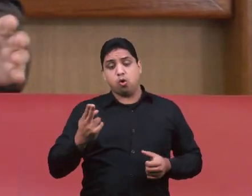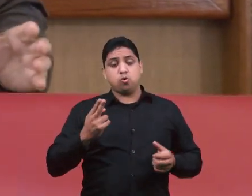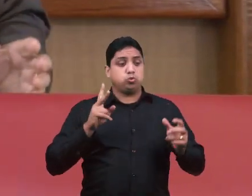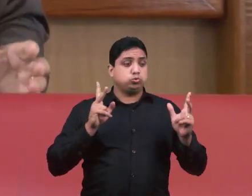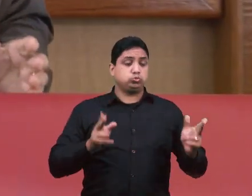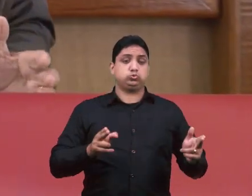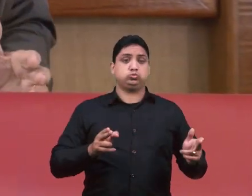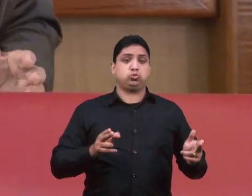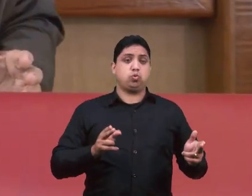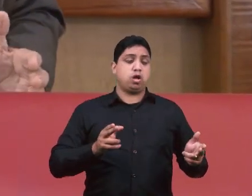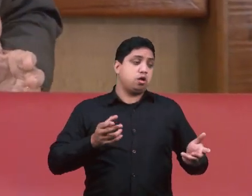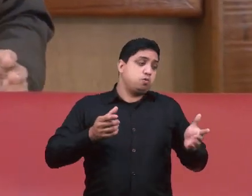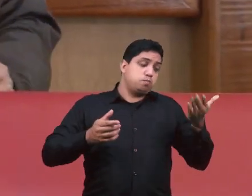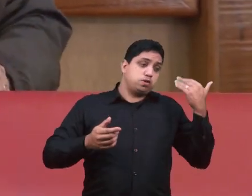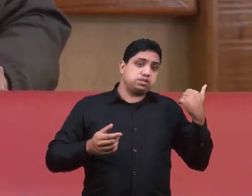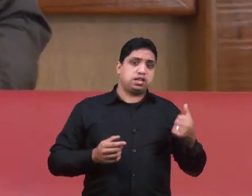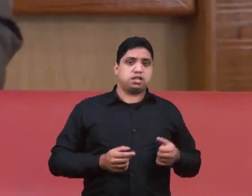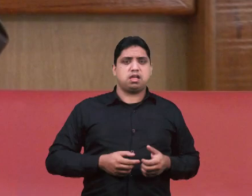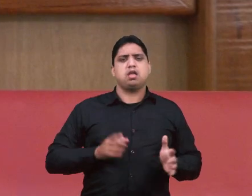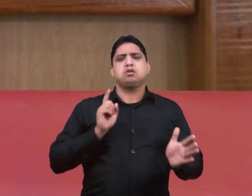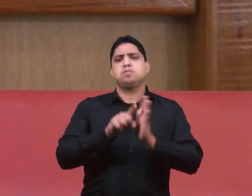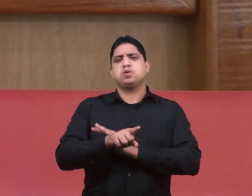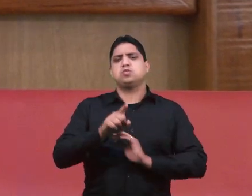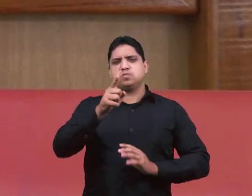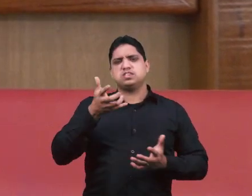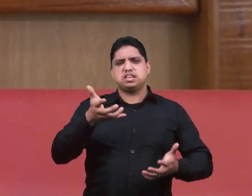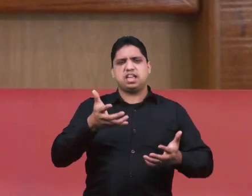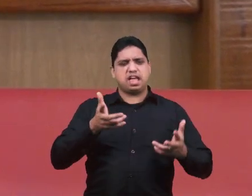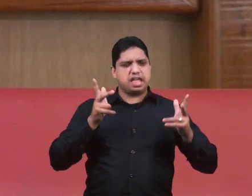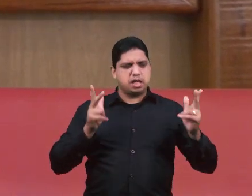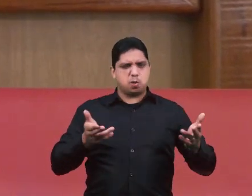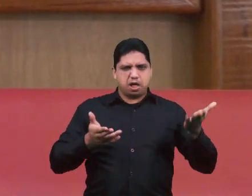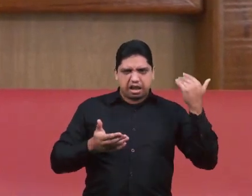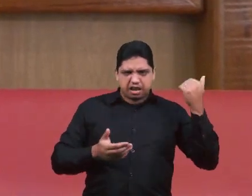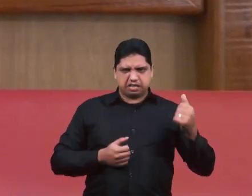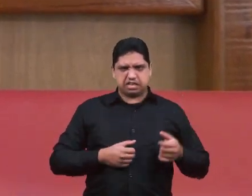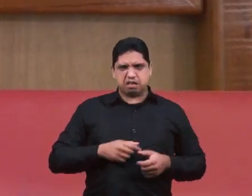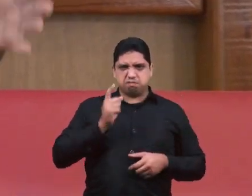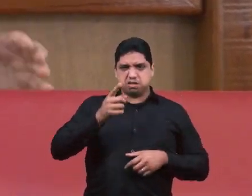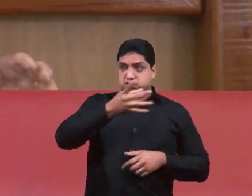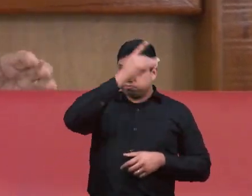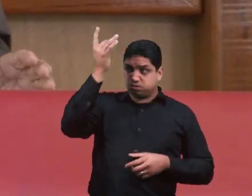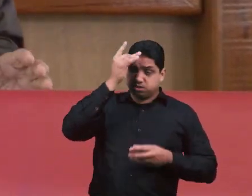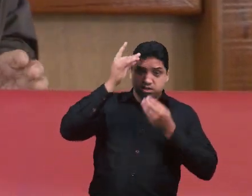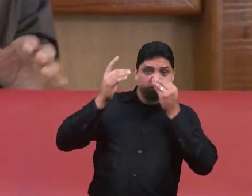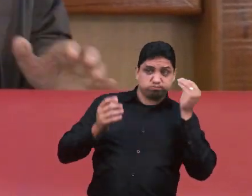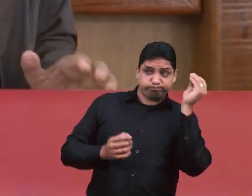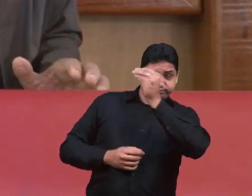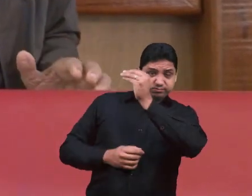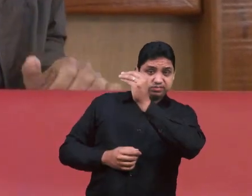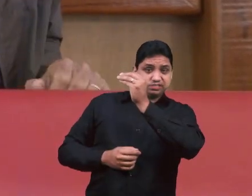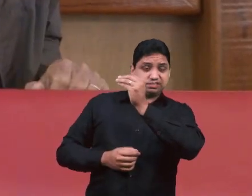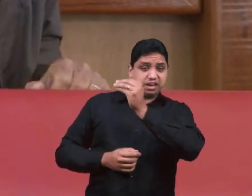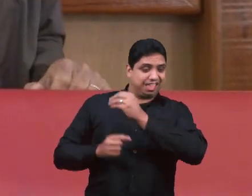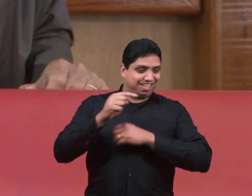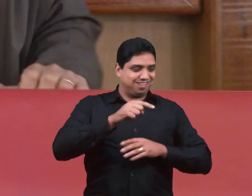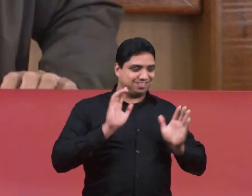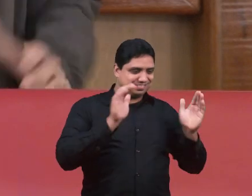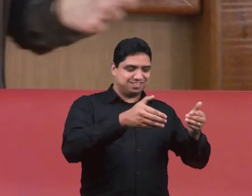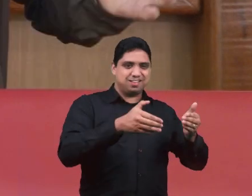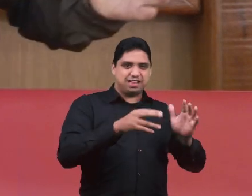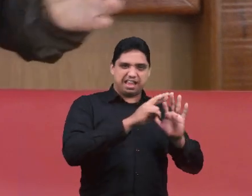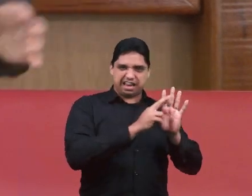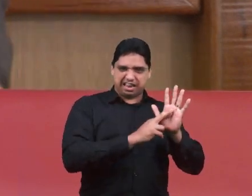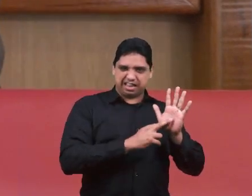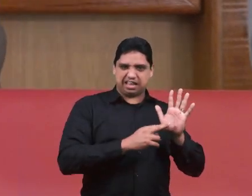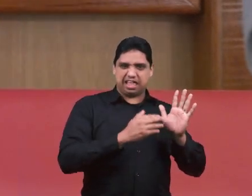comme les choses sont. Et la question est, si on continue comme les choses sont, on va laisser l'opération Saint-Esprit de côté, il va faire ce qui est dans